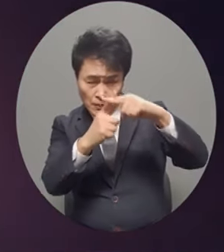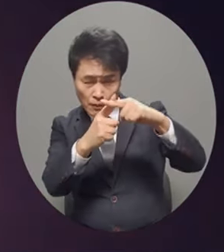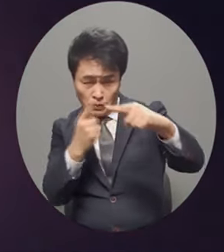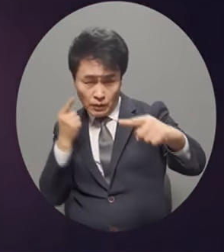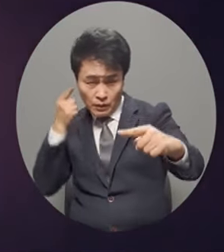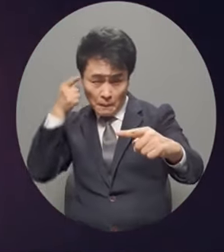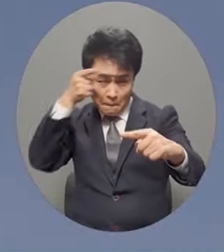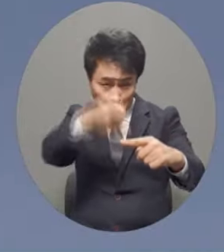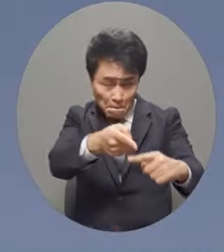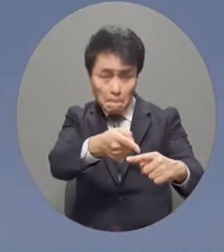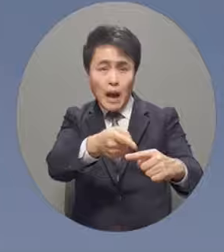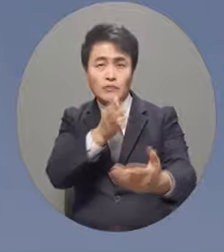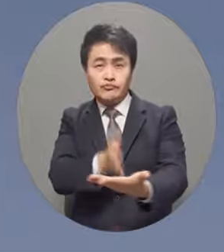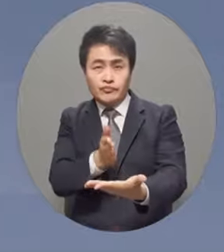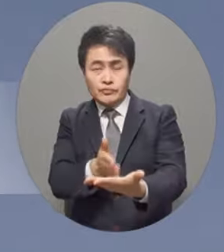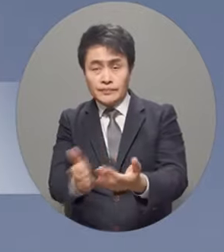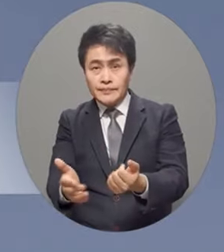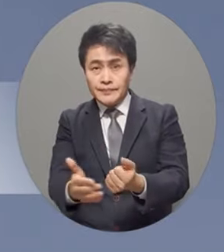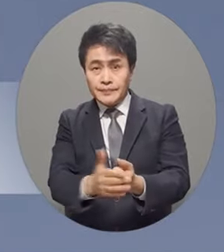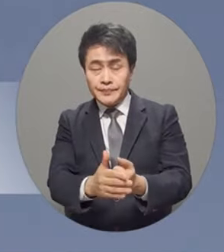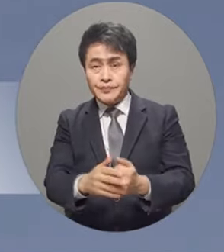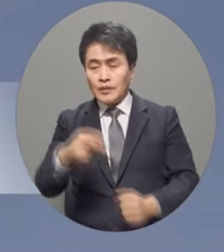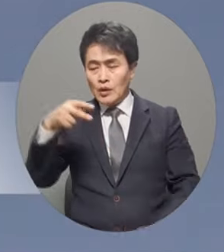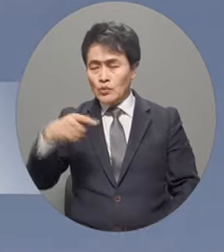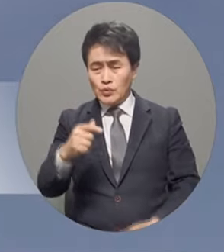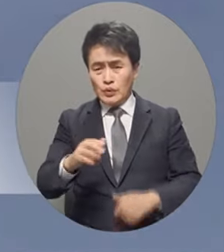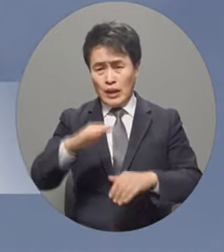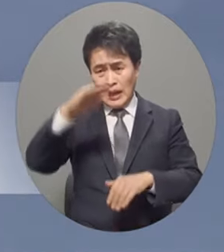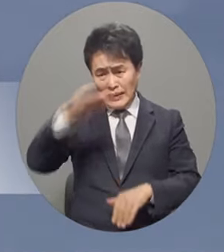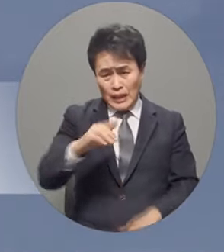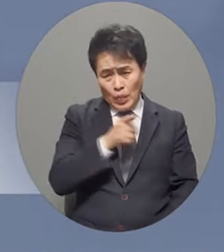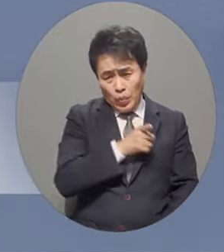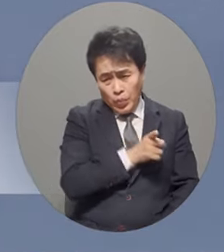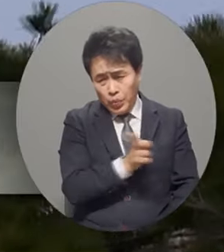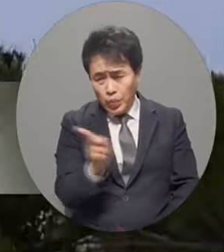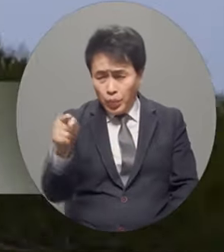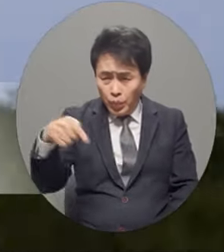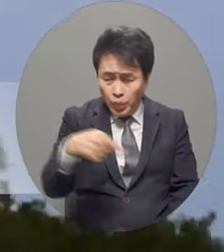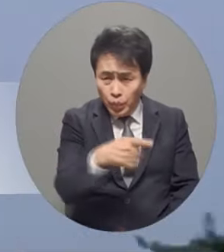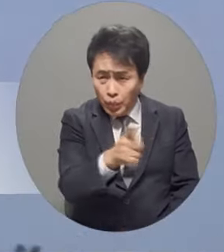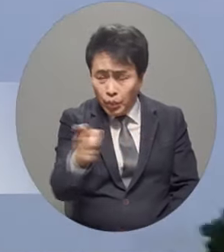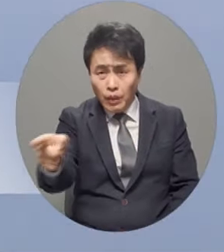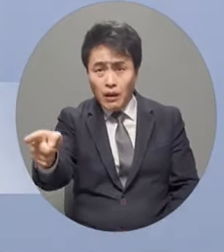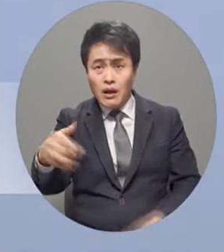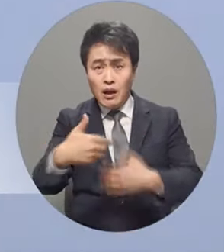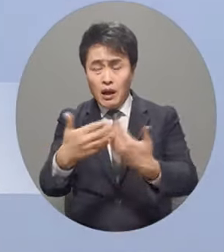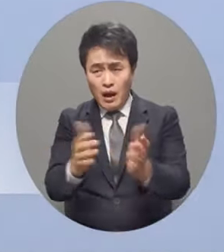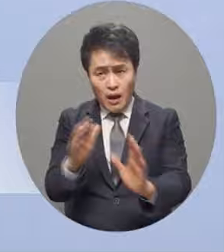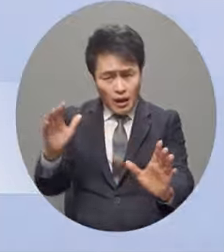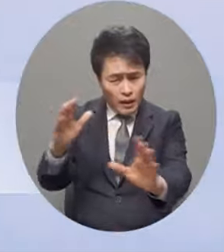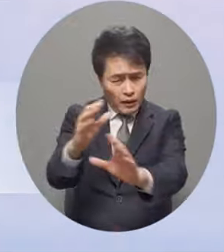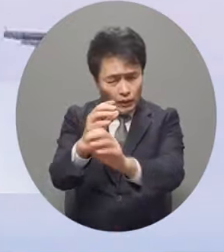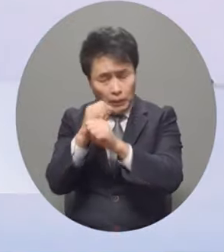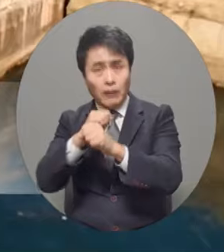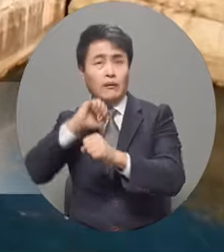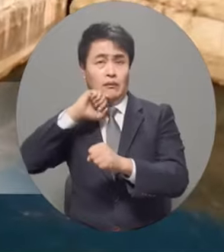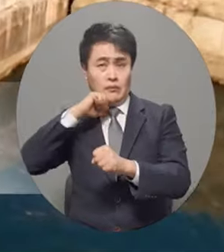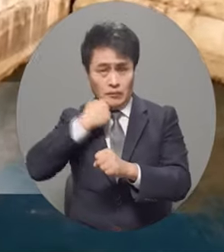명중했다고 주장했습니다. 순항미사일은 낮은 고도에서 경로를 수시로 바꾸며 날아가 탐지가 쉽지